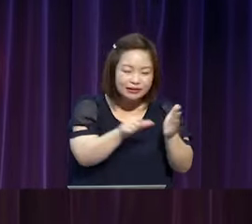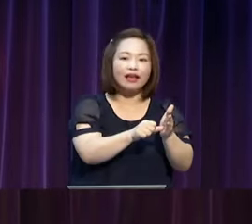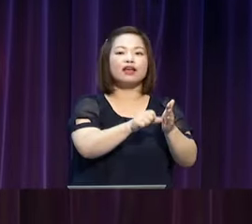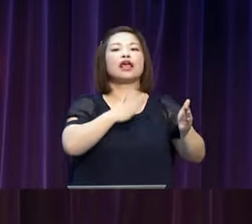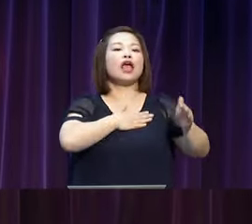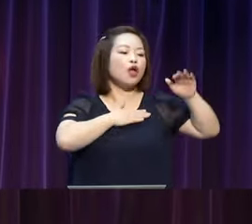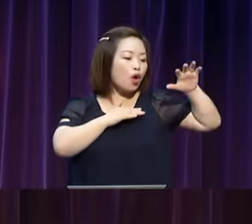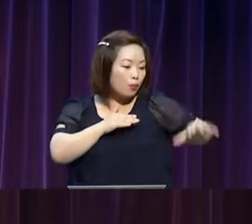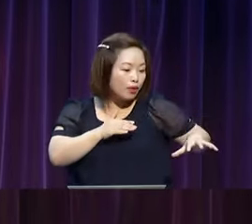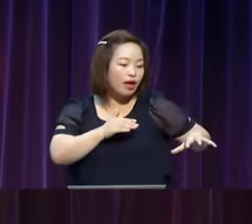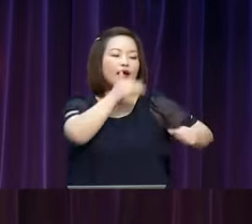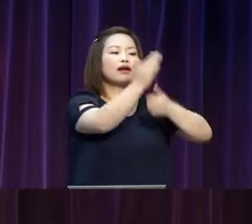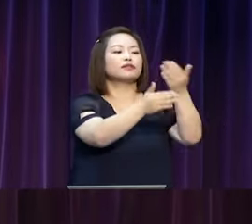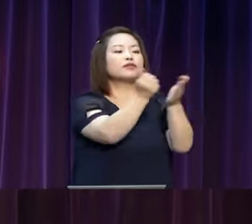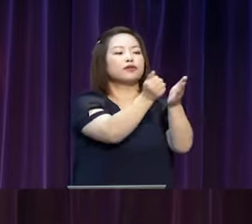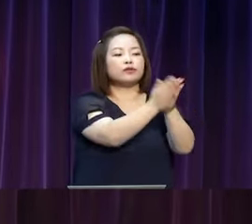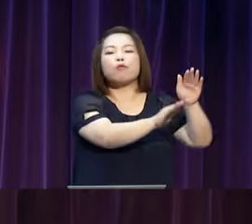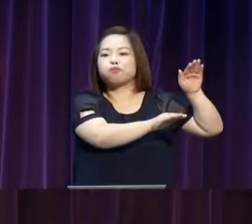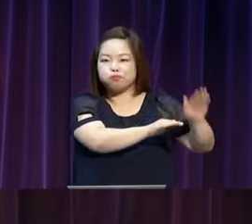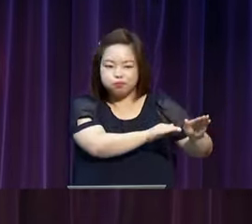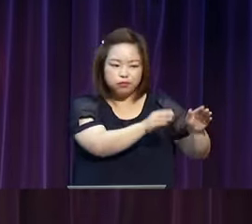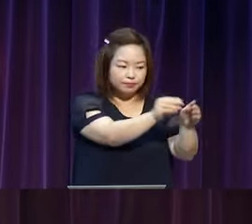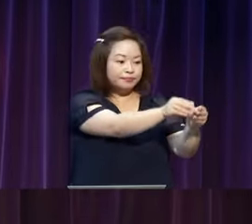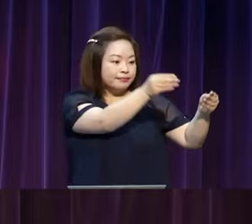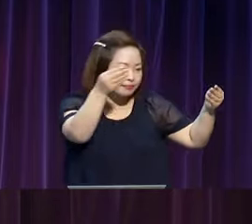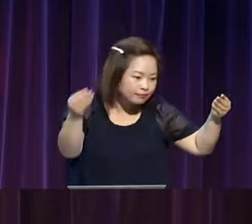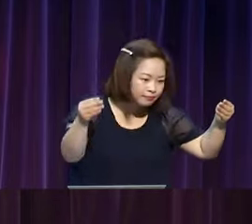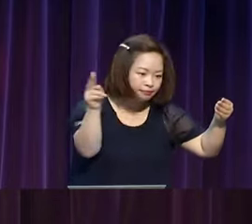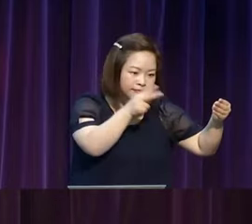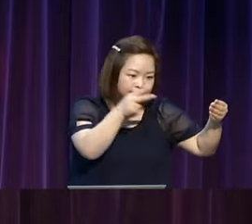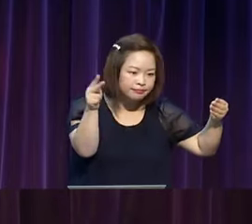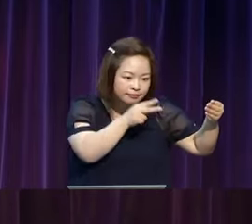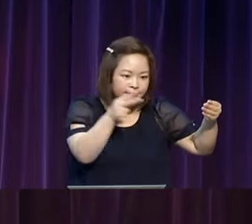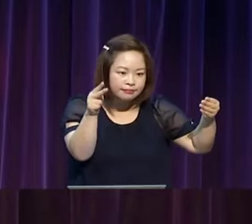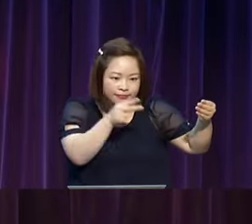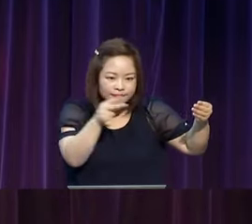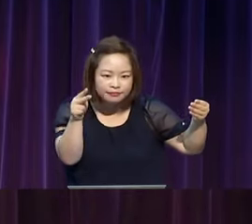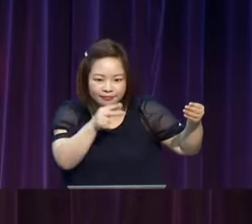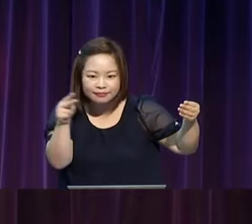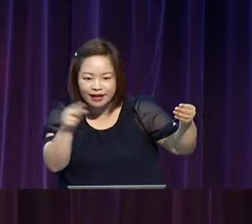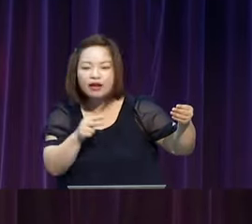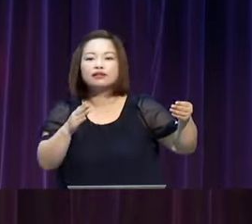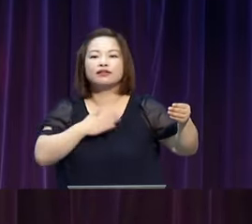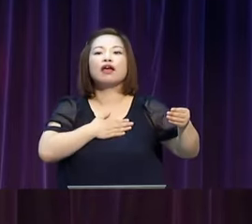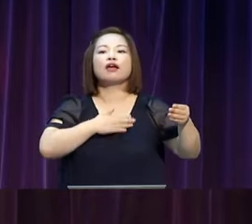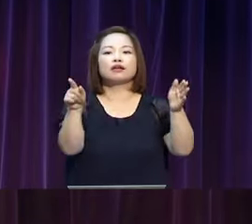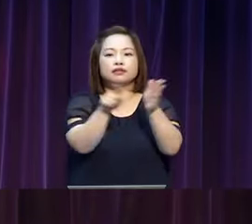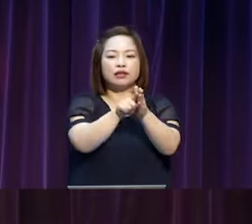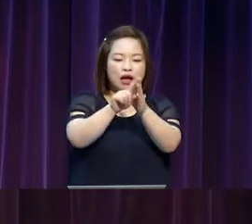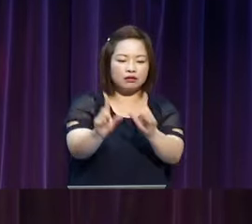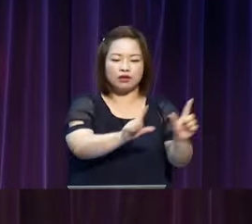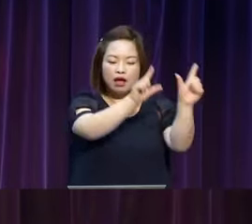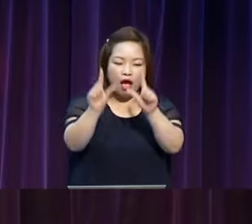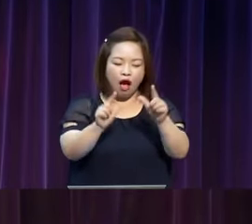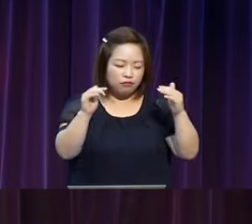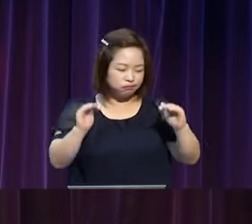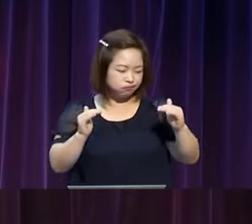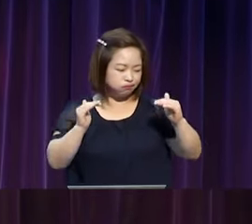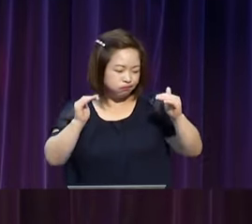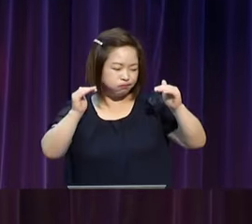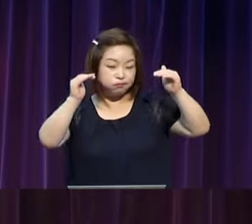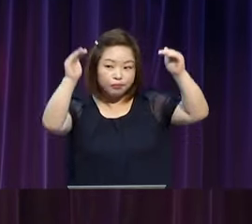말씀을. 그런데 청년이 무엇으로 그 행실을 깨끗게 하리이까? 주의 말씀을